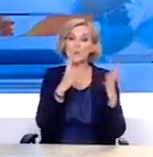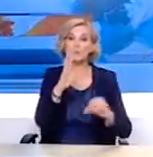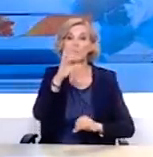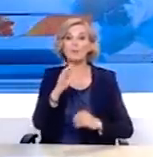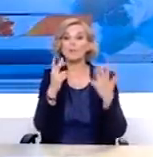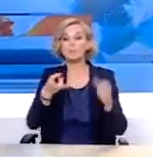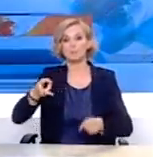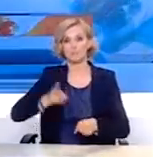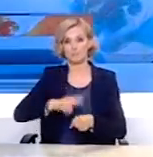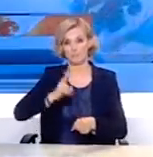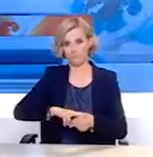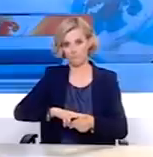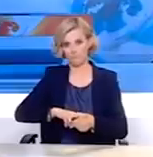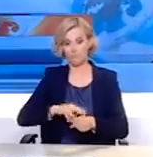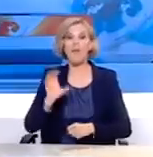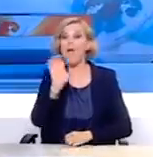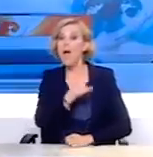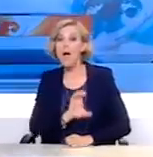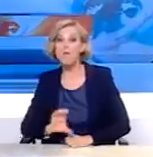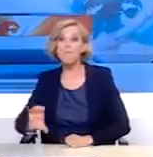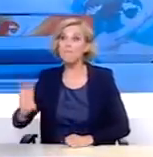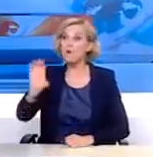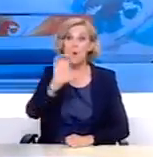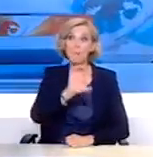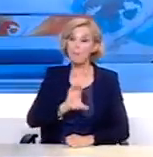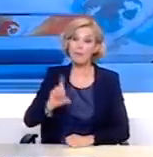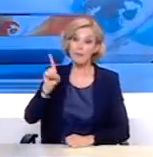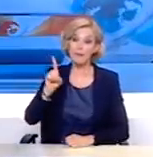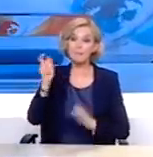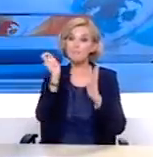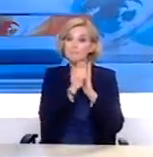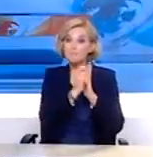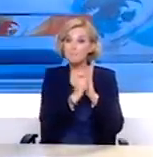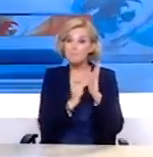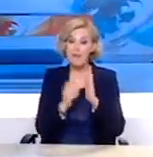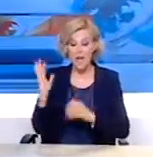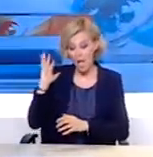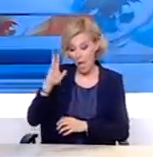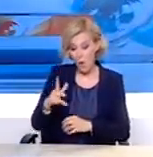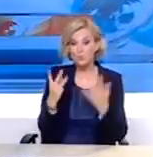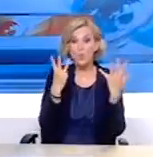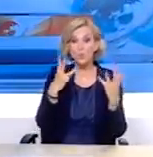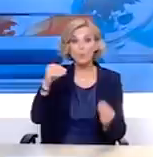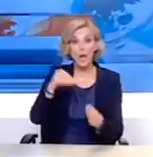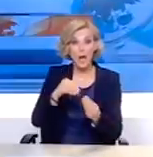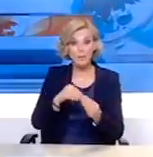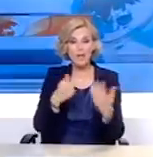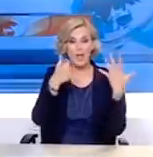νεκρούς. Στην Ευρώπη έχουν καταγραφεί έως και τις 8 Απριλίου περισσότερες